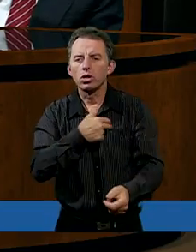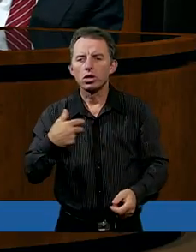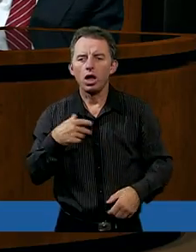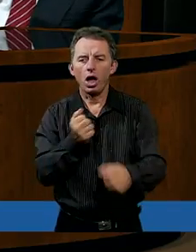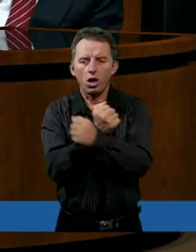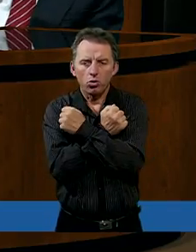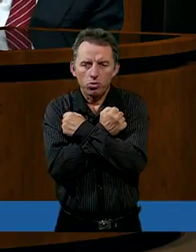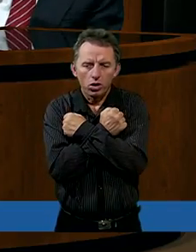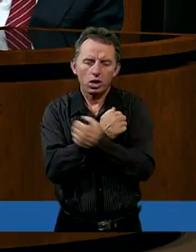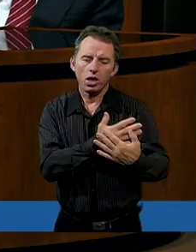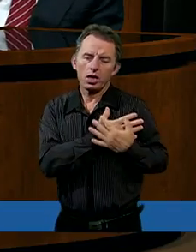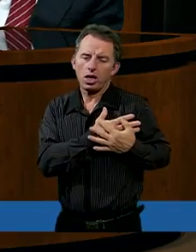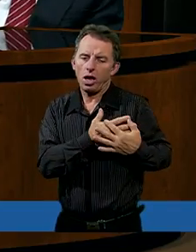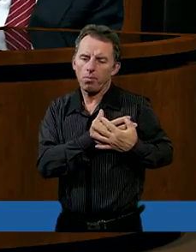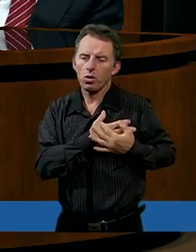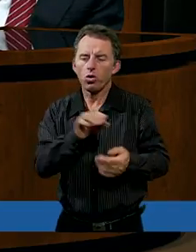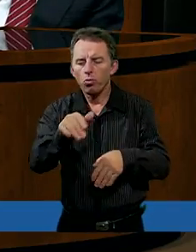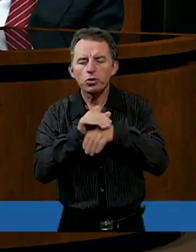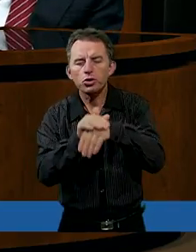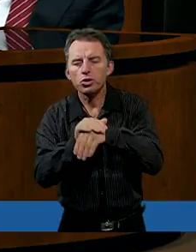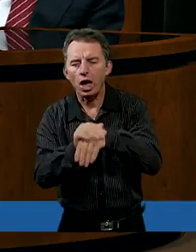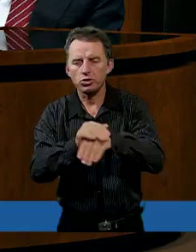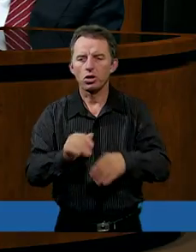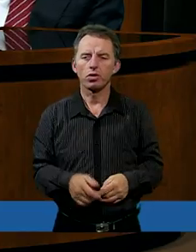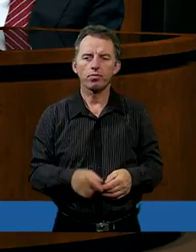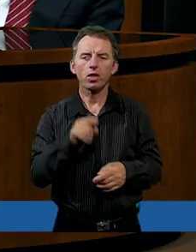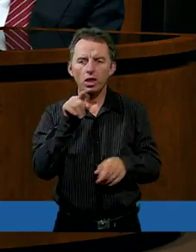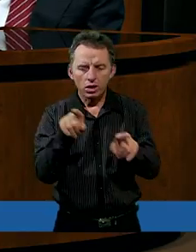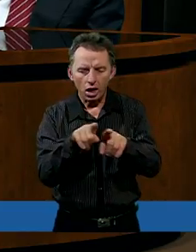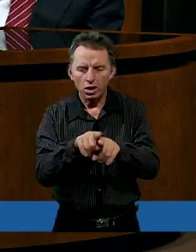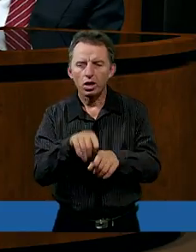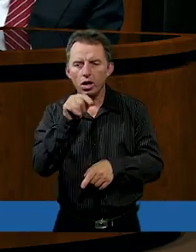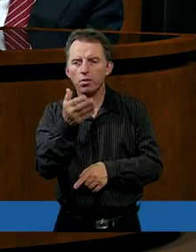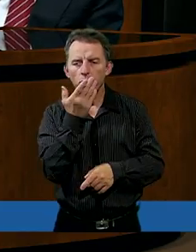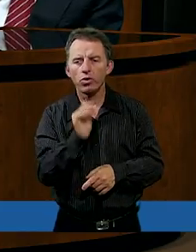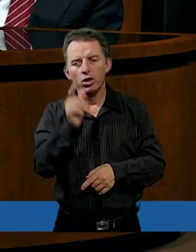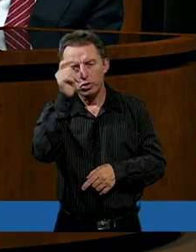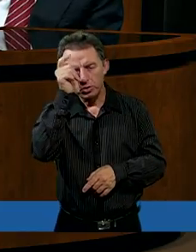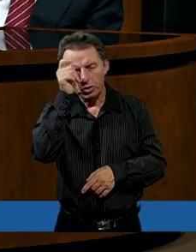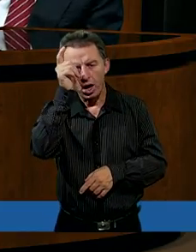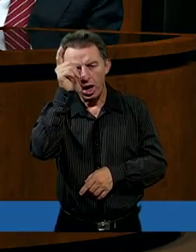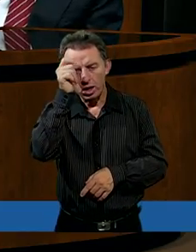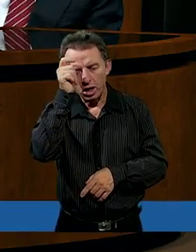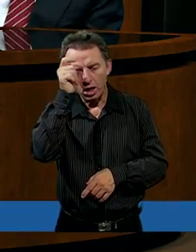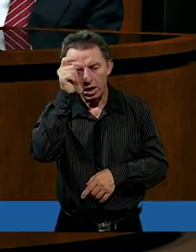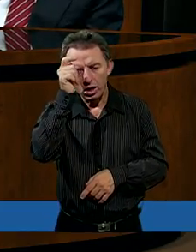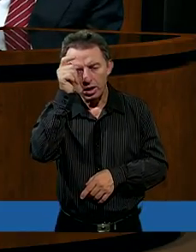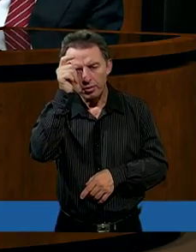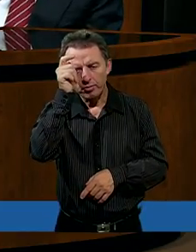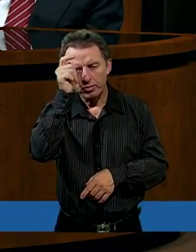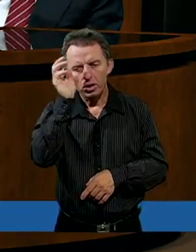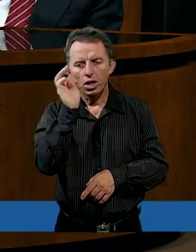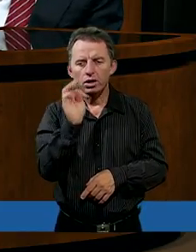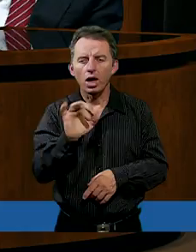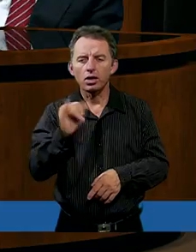z tą sympatią, z tą przyjaźnią? Warto też uzmysłowić sobie, że gdyby szatan, tak